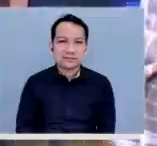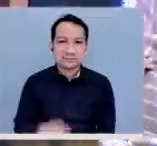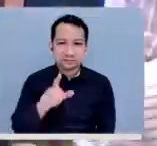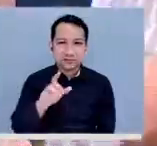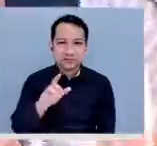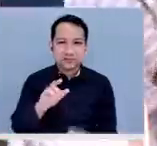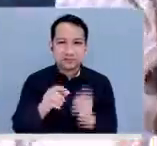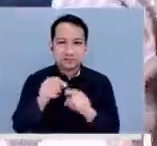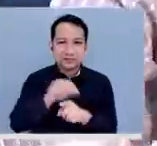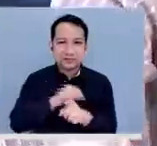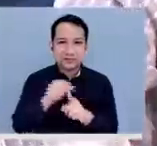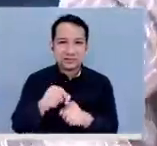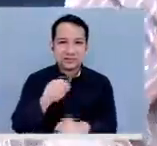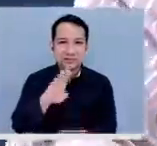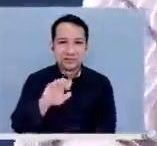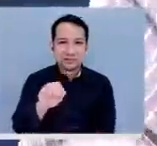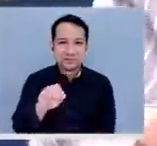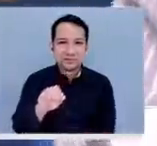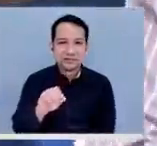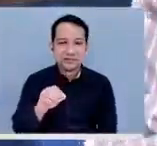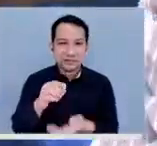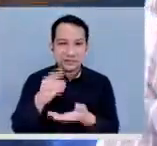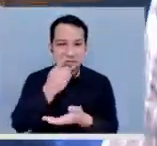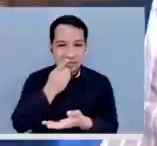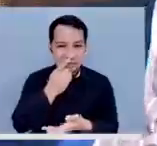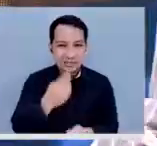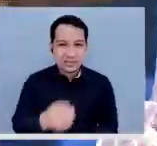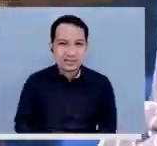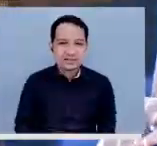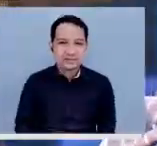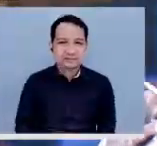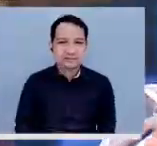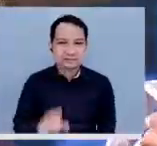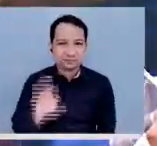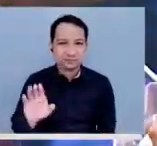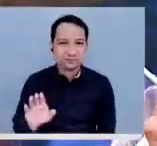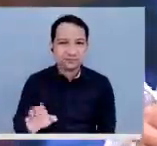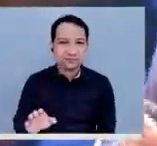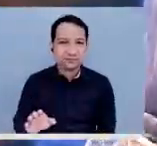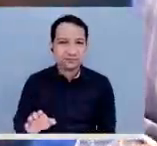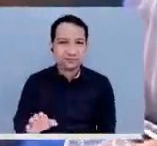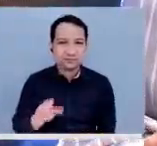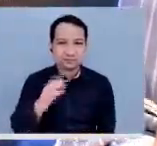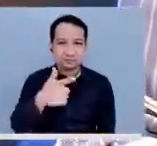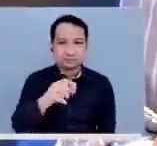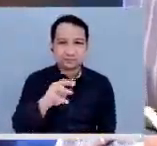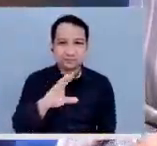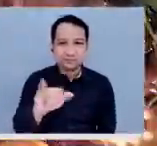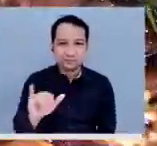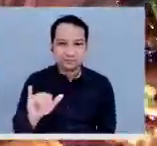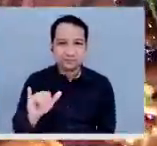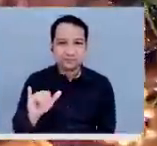Yes. Saya. Dessert siya. Yes ito po. Dessert. Ito gyoza. Ito po gyoza yung gyomai. Gyomai. Gyoza na siomai.